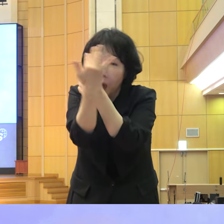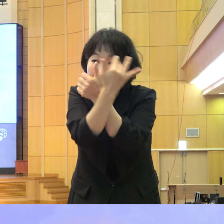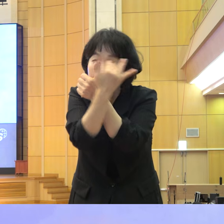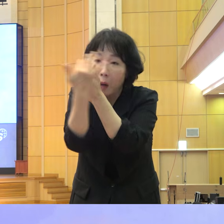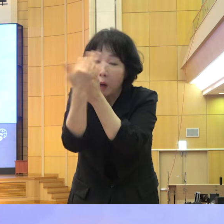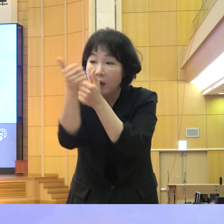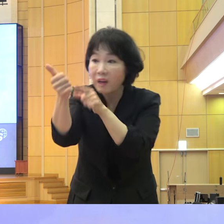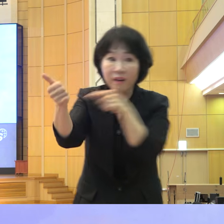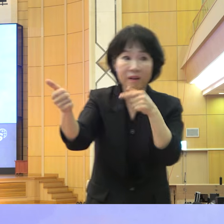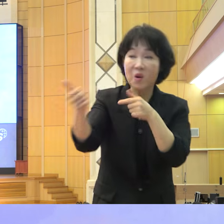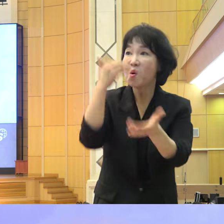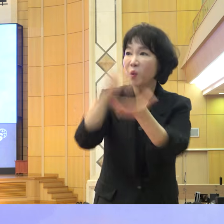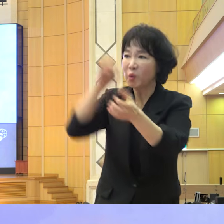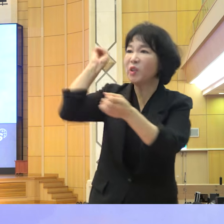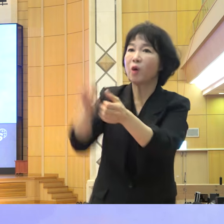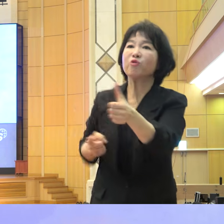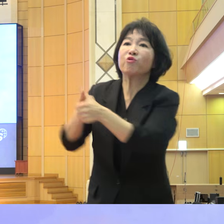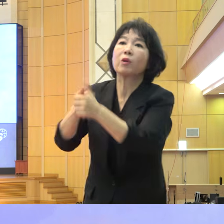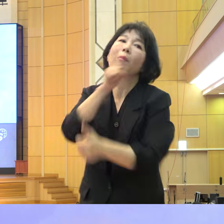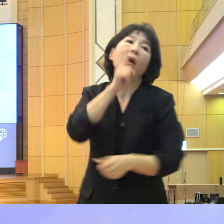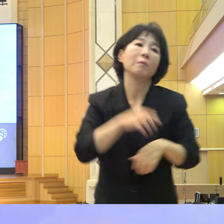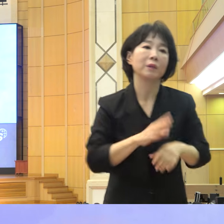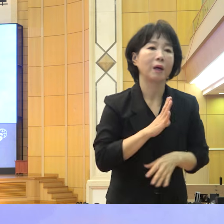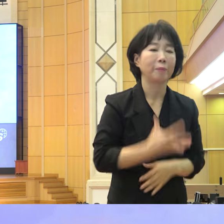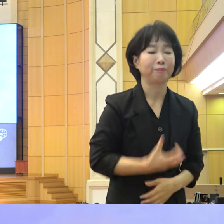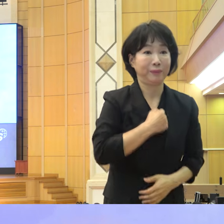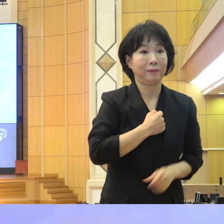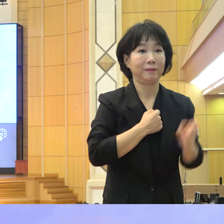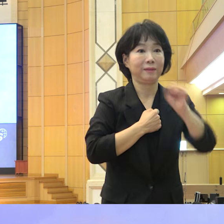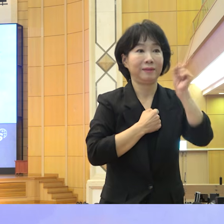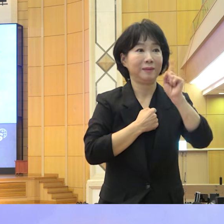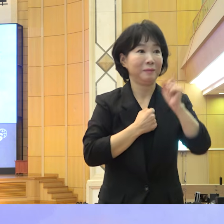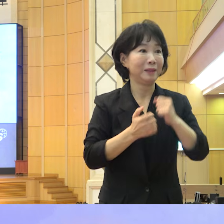했는데 출애굽기 32장 4절 볼까요?